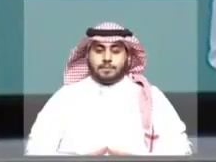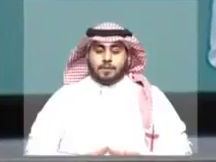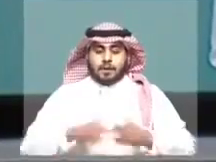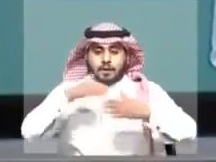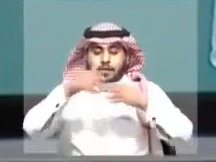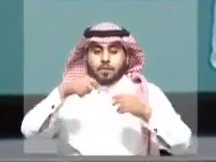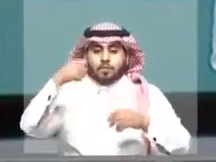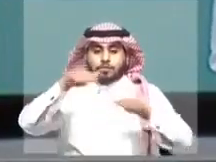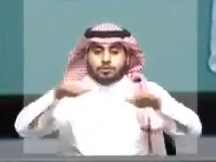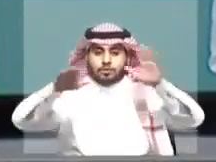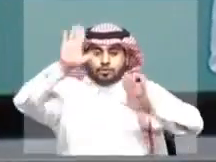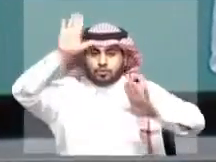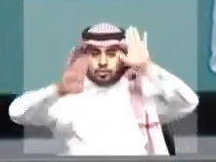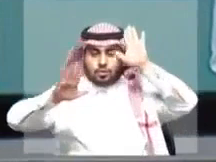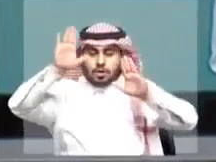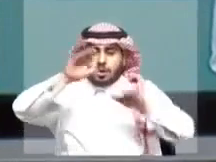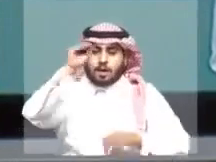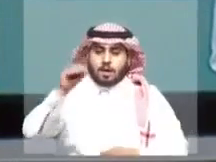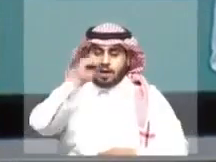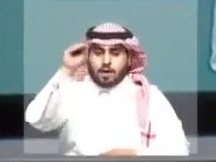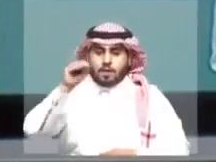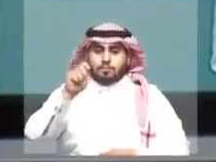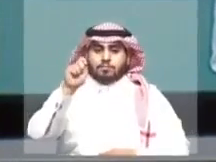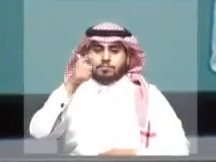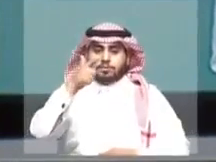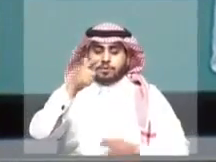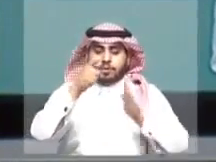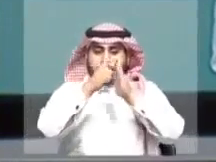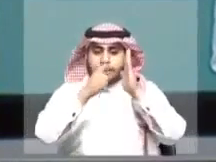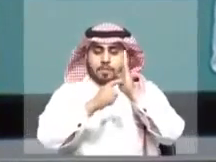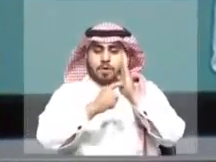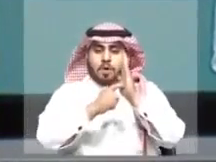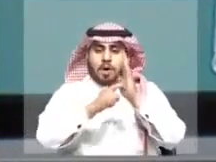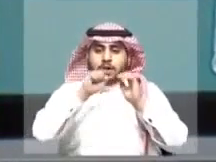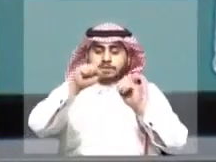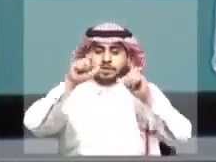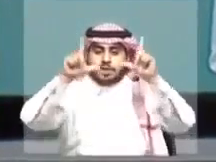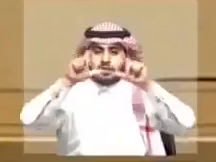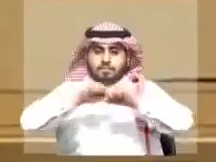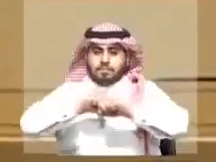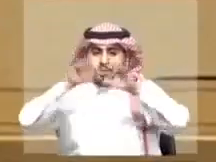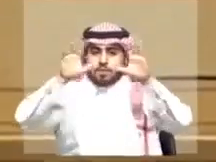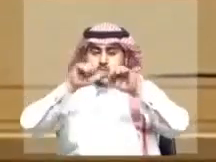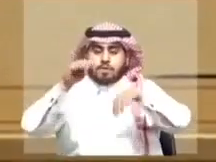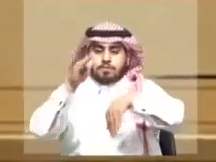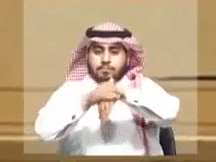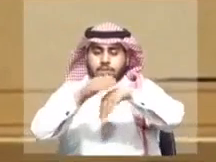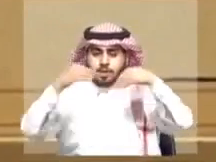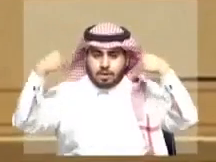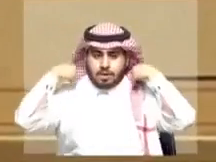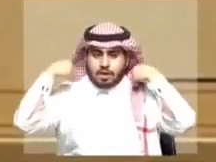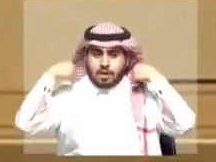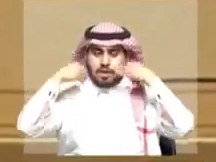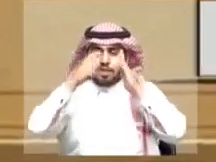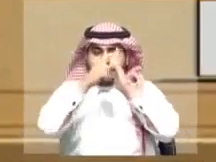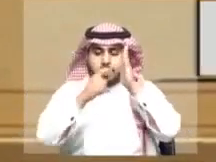طلب مجلس الشورى الهيئة العامة للمنافسة بإخضاع إجراءات تملك حقوق البث الحصرية لمباريات كرة القدم